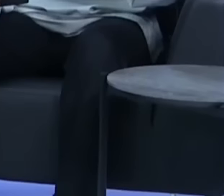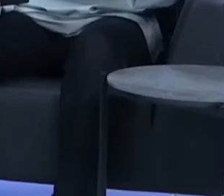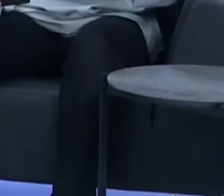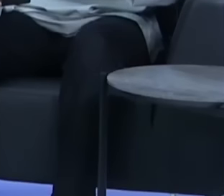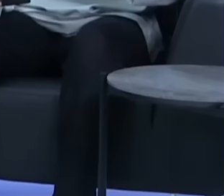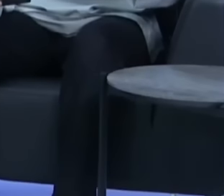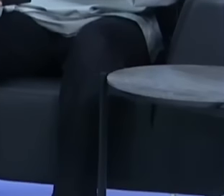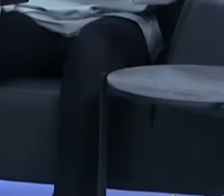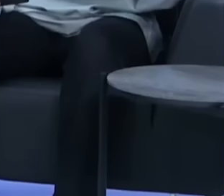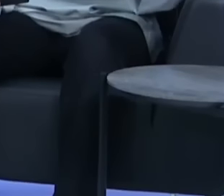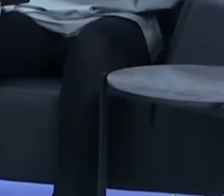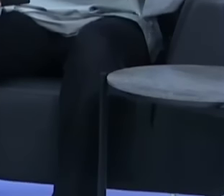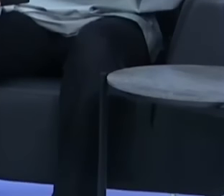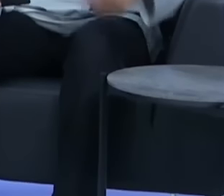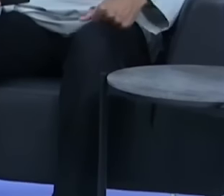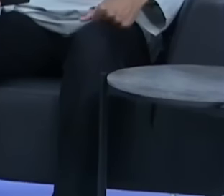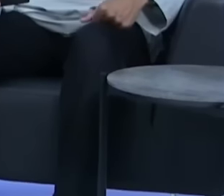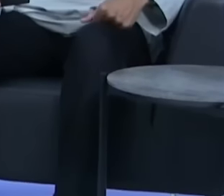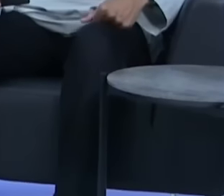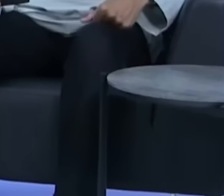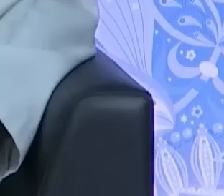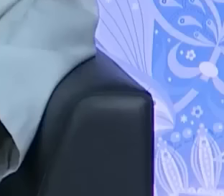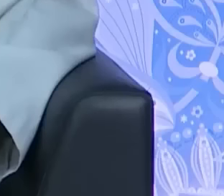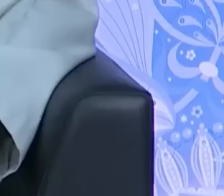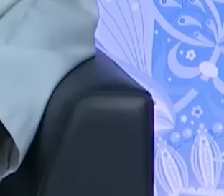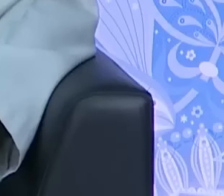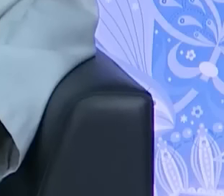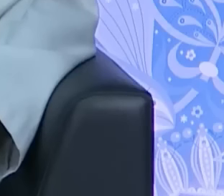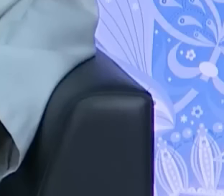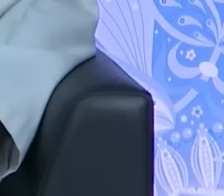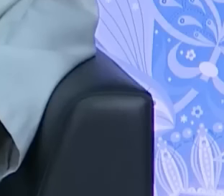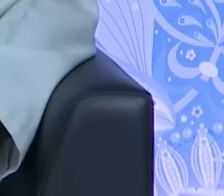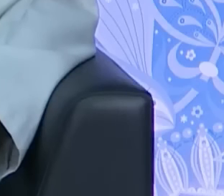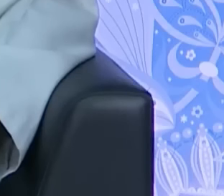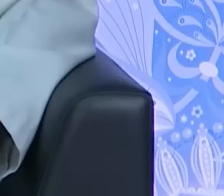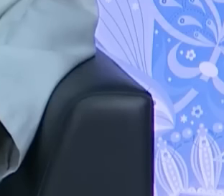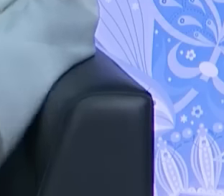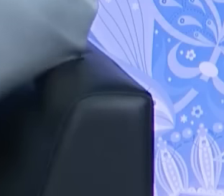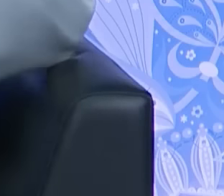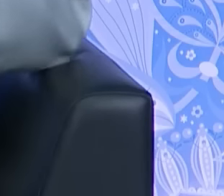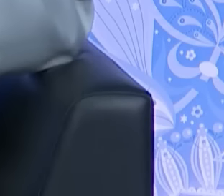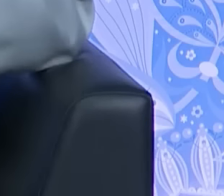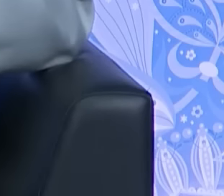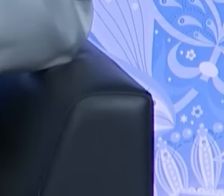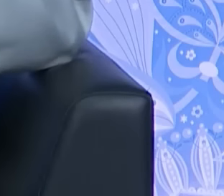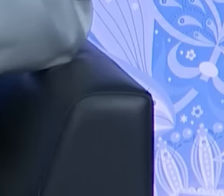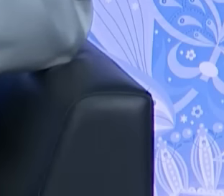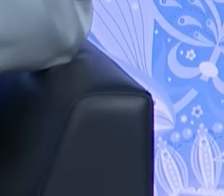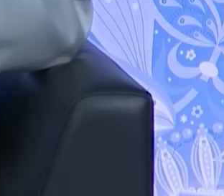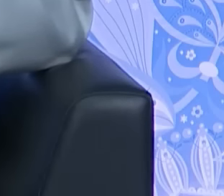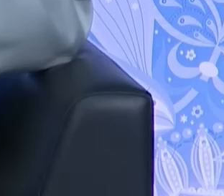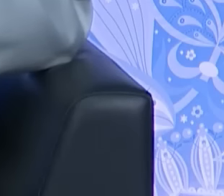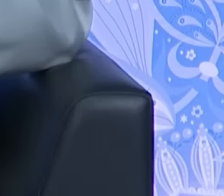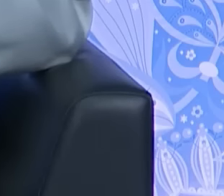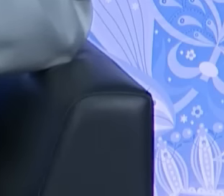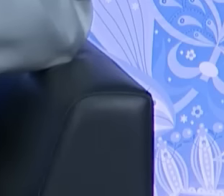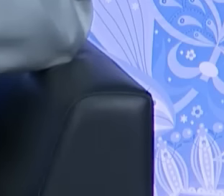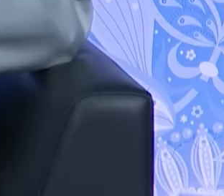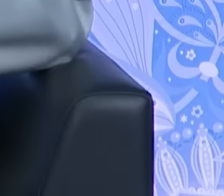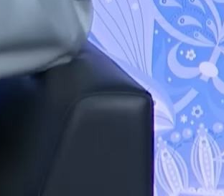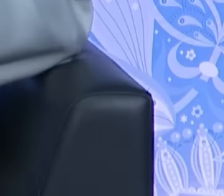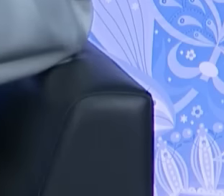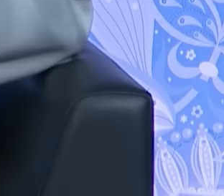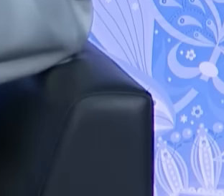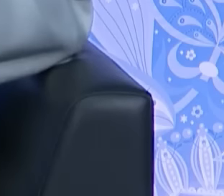mentality sebagian masyarakat kita yang percaya bahwa pada malam